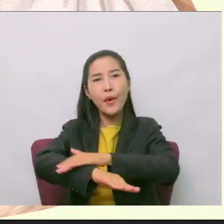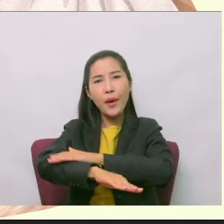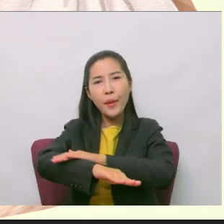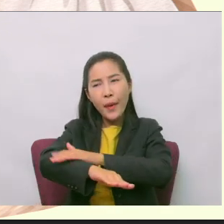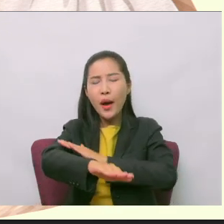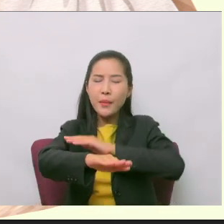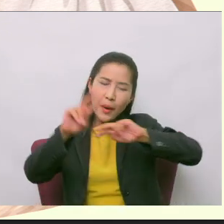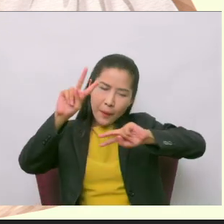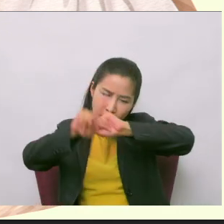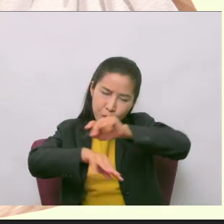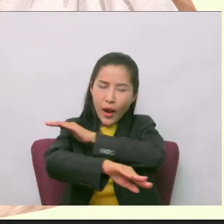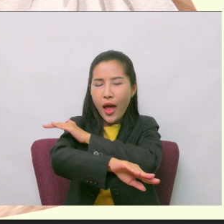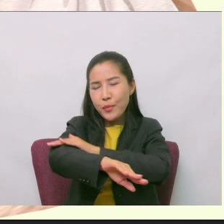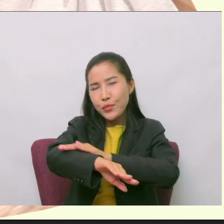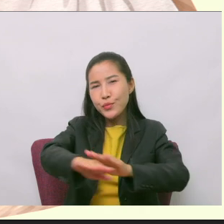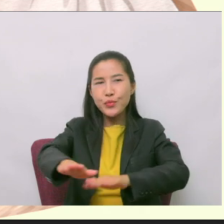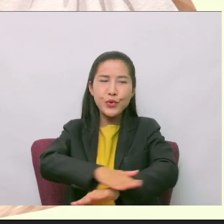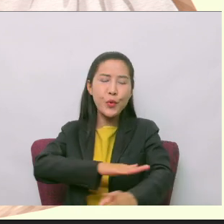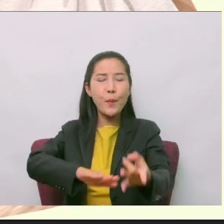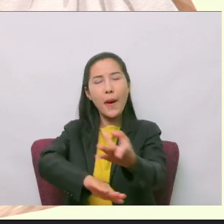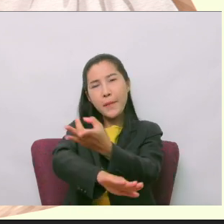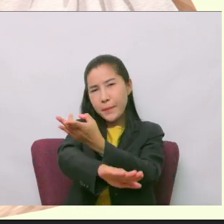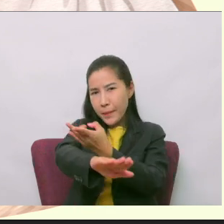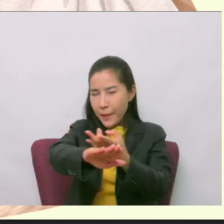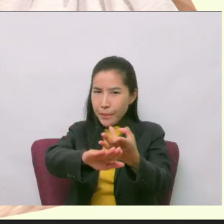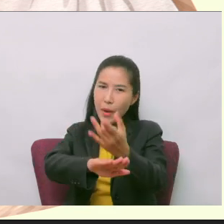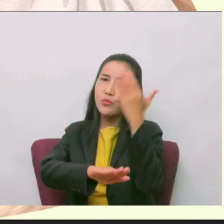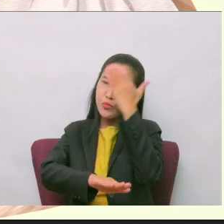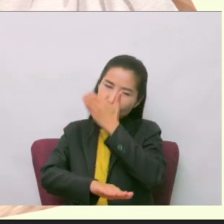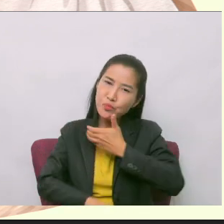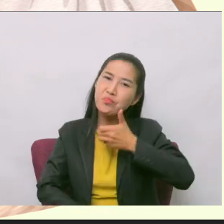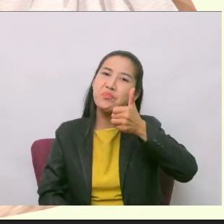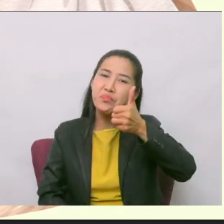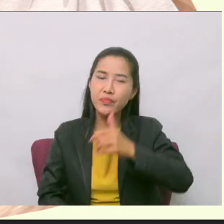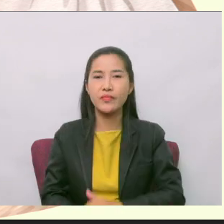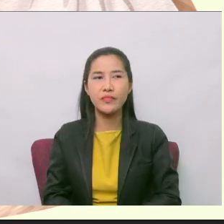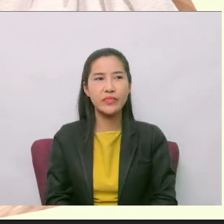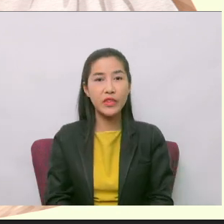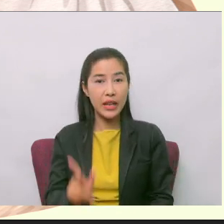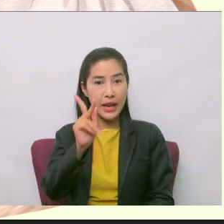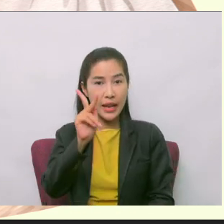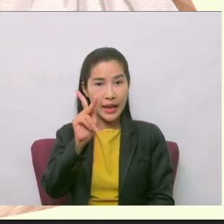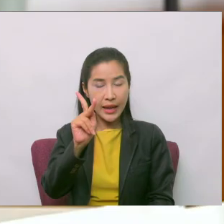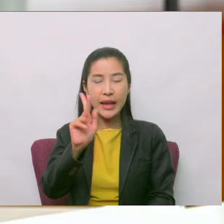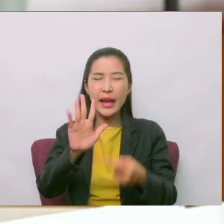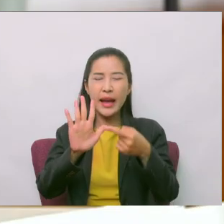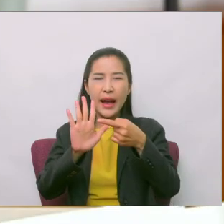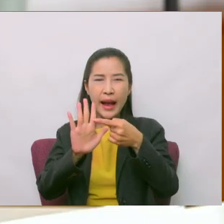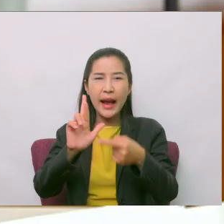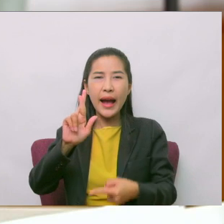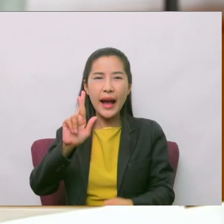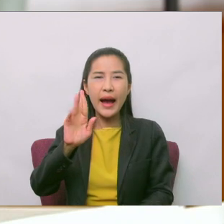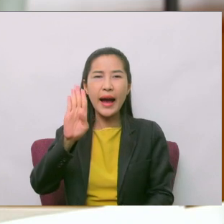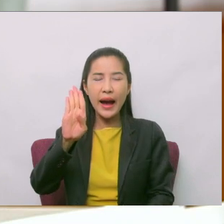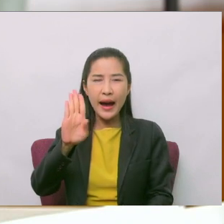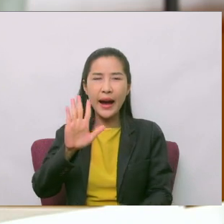ได้ด้วยนะคะใบส้มปล่อยนะคะต่อไปก็จะเป็นในเรื่องของการบูรนะคะการบูรก็จะช่วยให้ในเรื่องของกลิ่นนะ